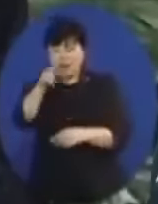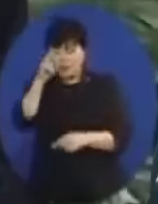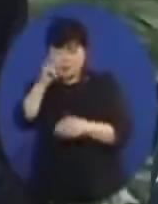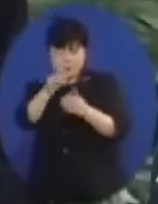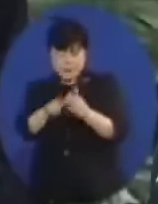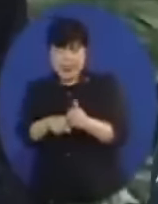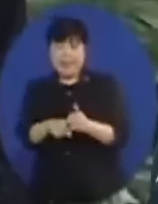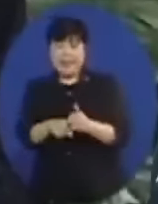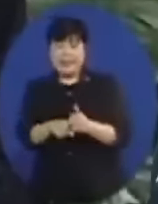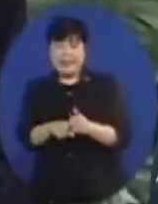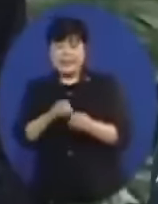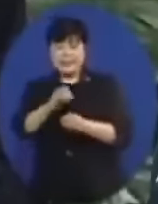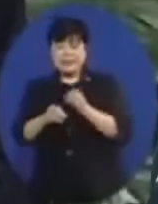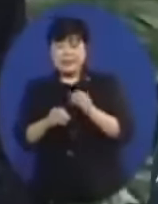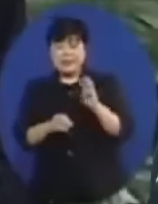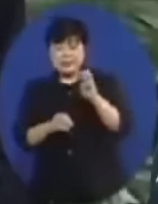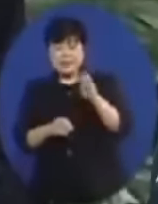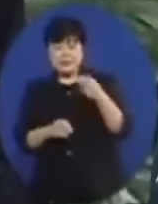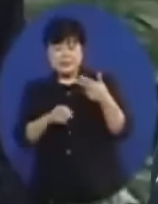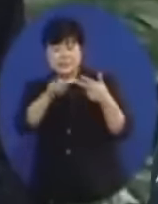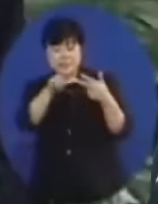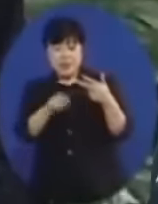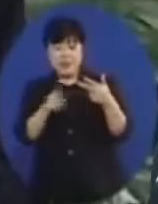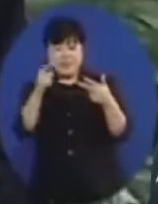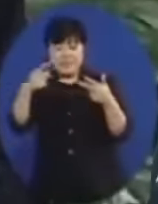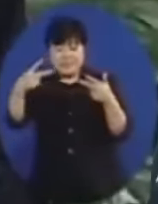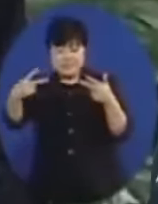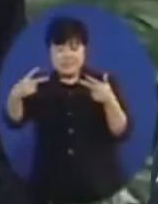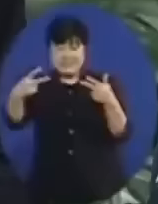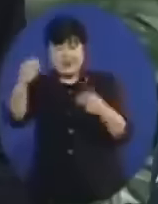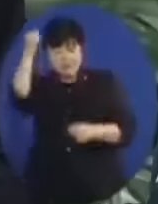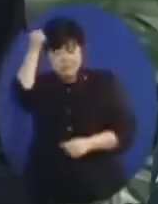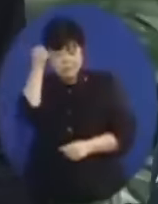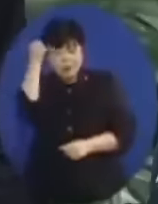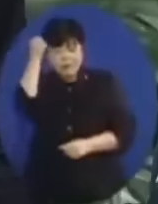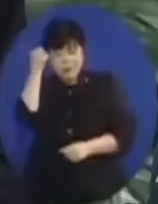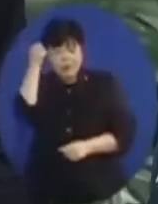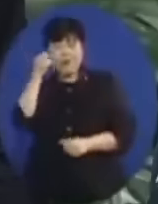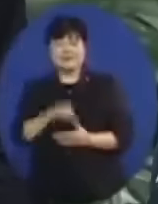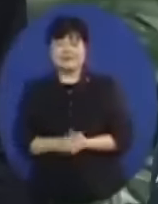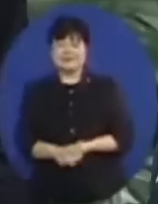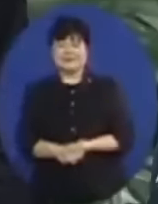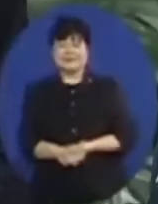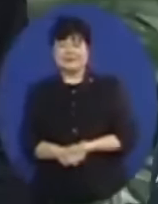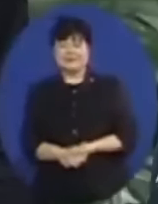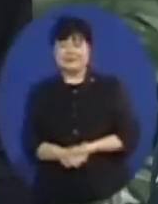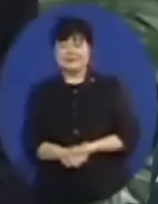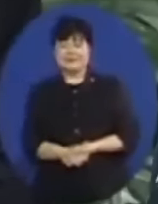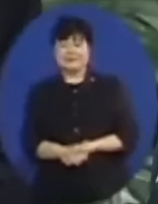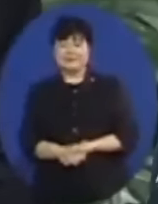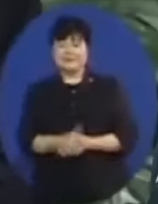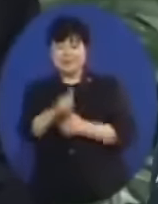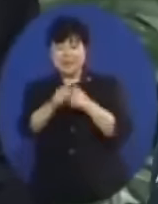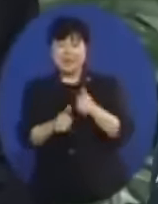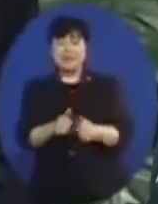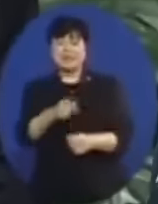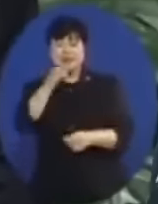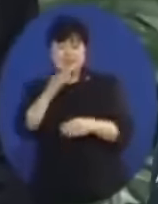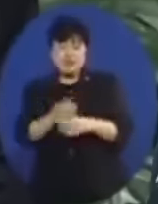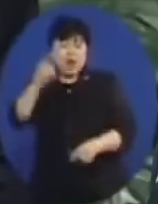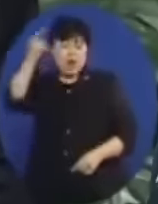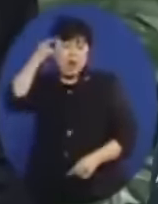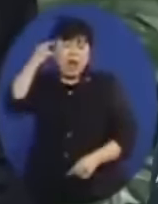때마다 이 시편 37편 1절로 2절을 외웠어요. 제가 하나님 왜 북한 같은